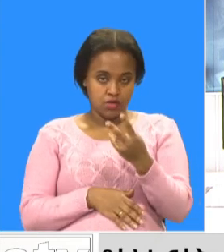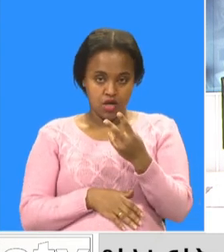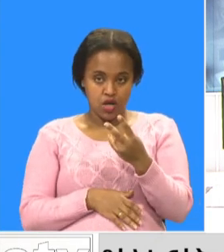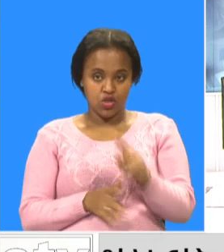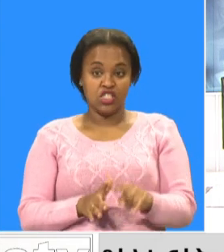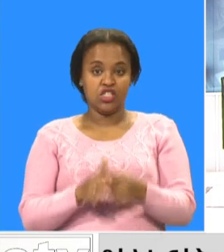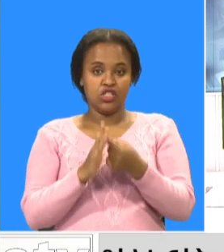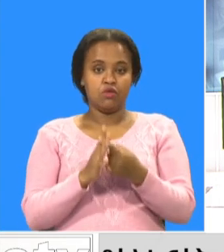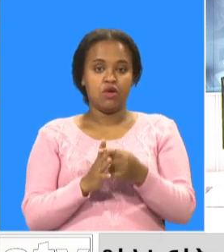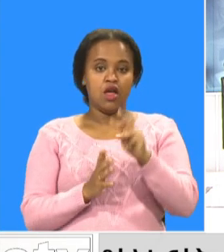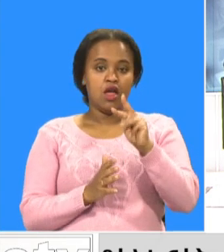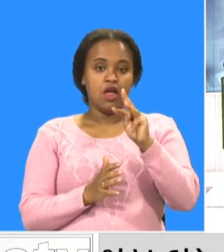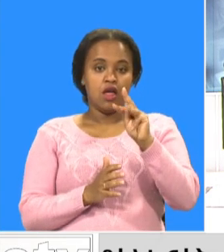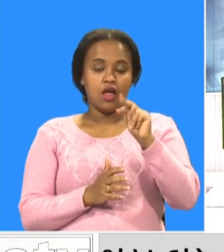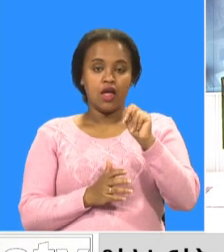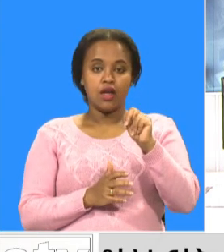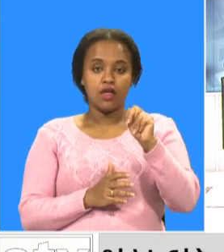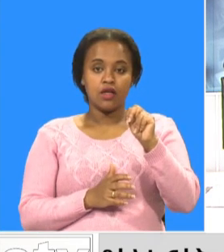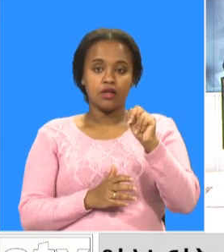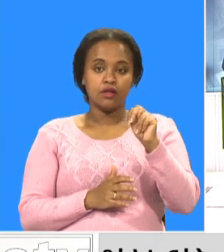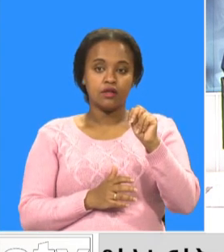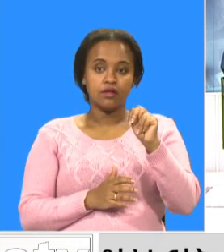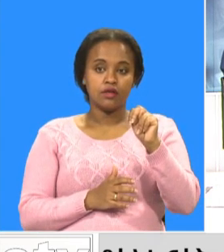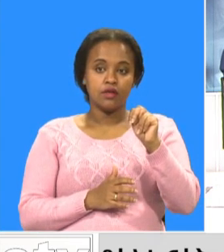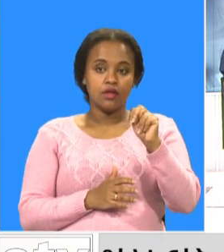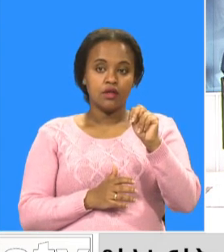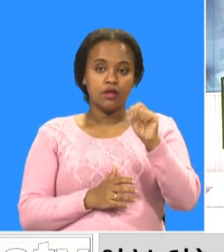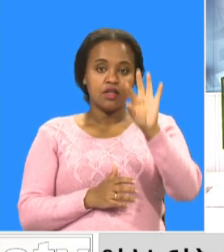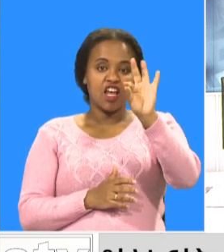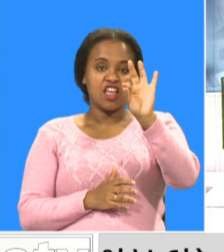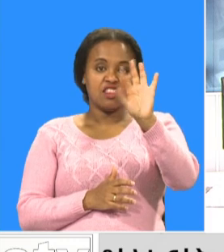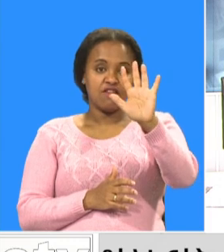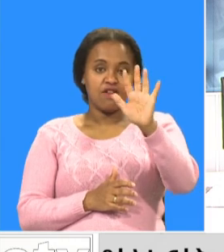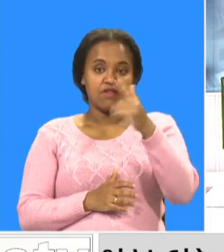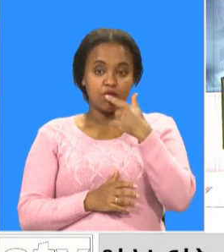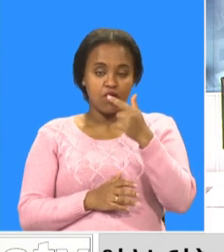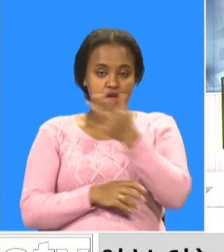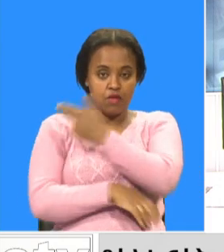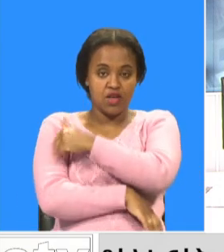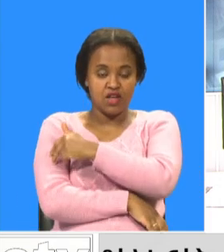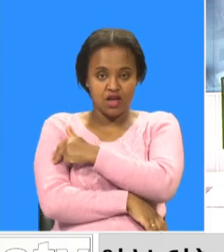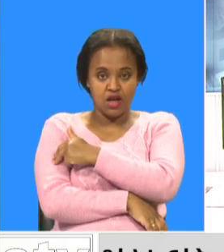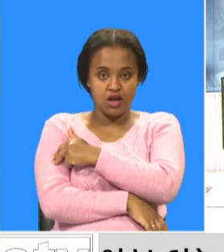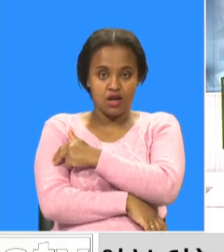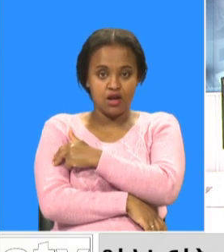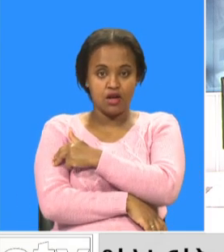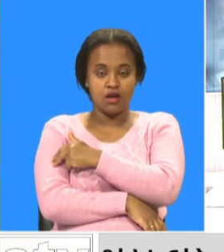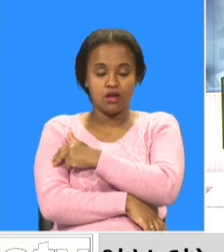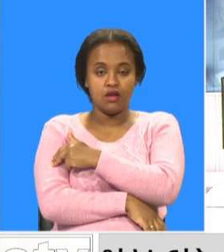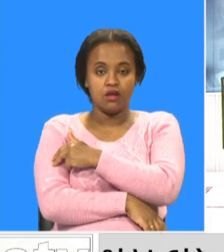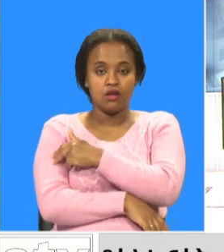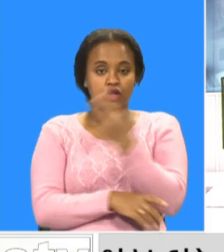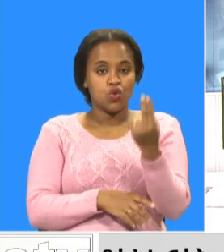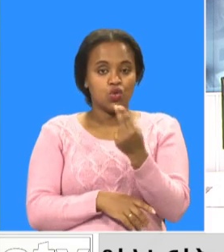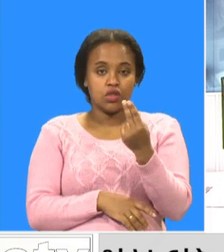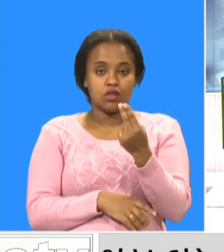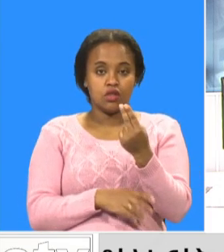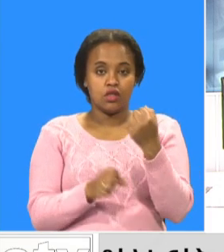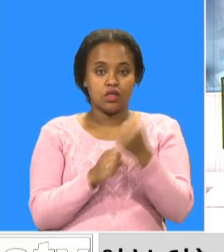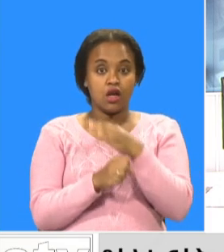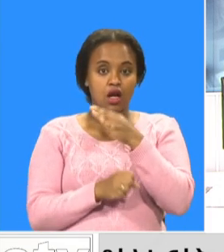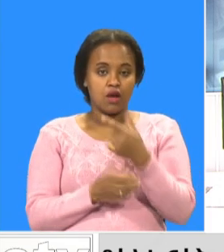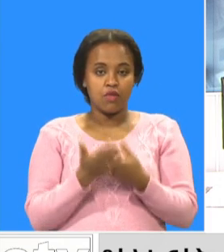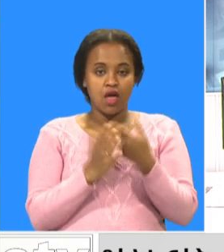ሲጀመር N95 የሚባለው ለሜዲካል ዩዝ አይደለም። ለሜዲካል ዩዝ ሞዲፋይ የተደረገ አለ። ያ